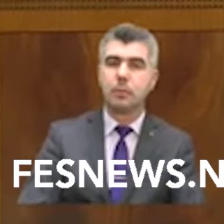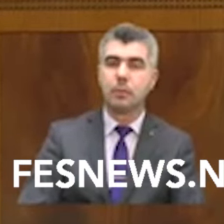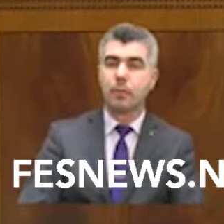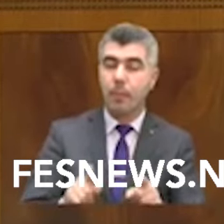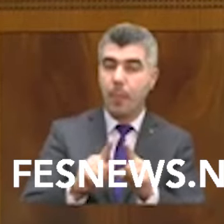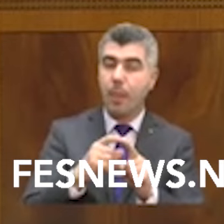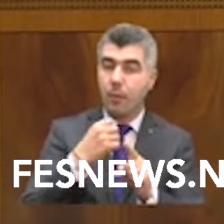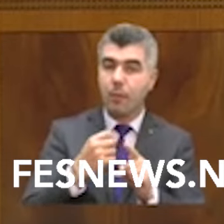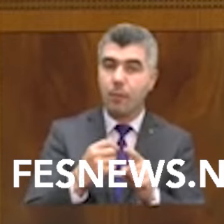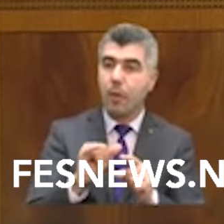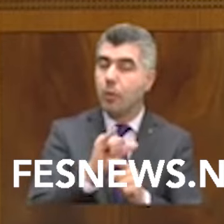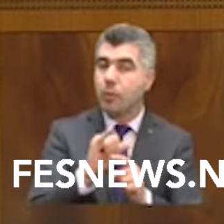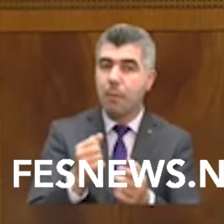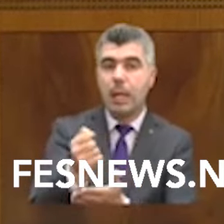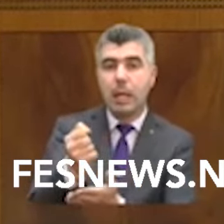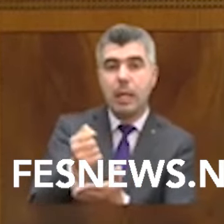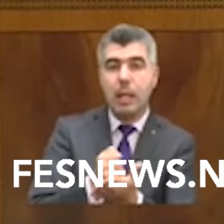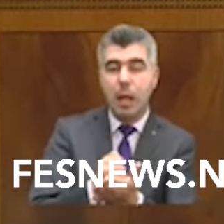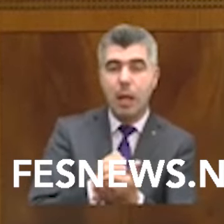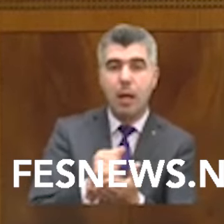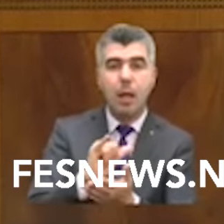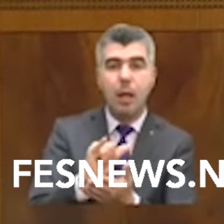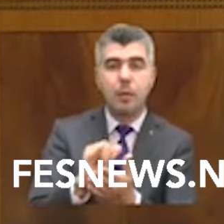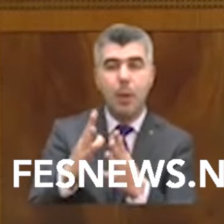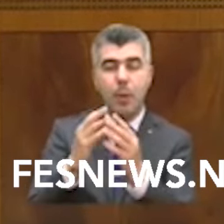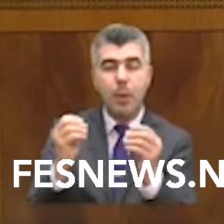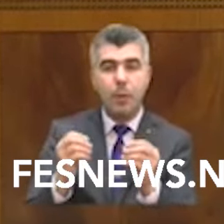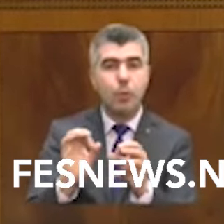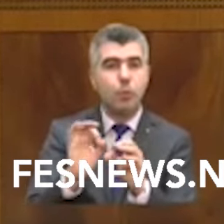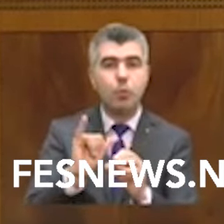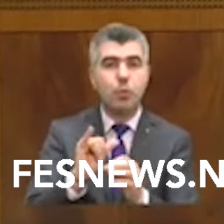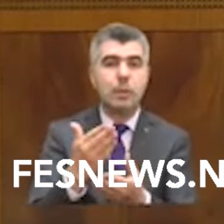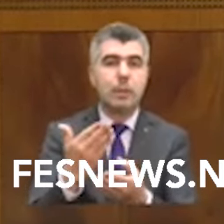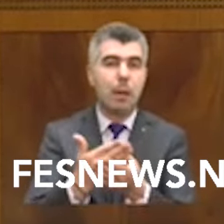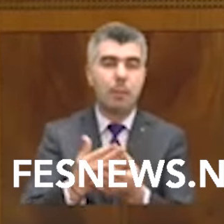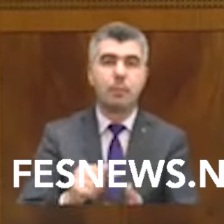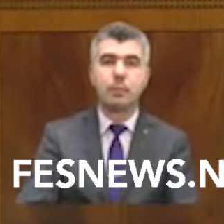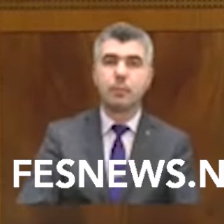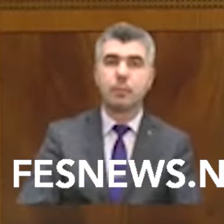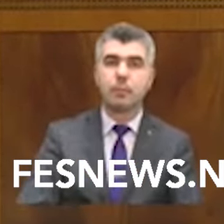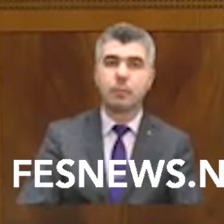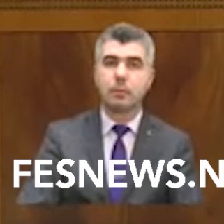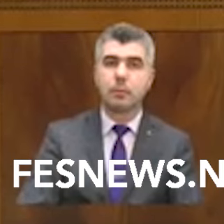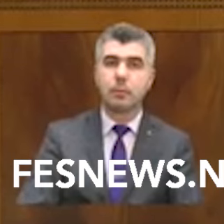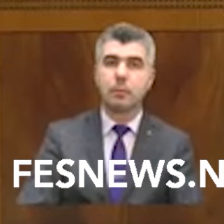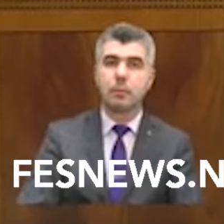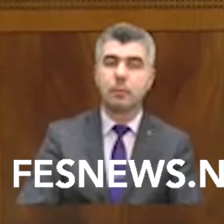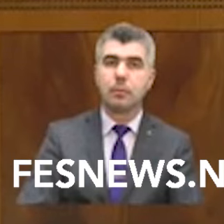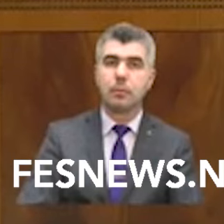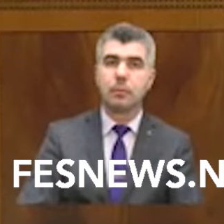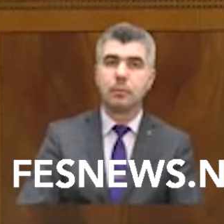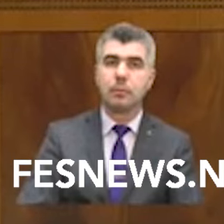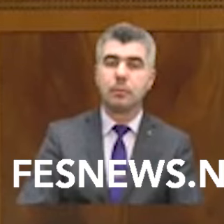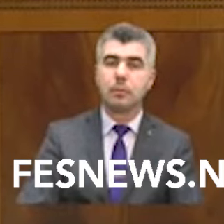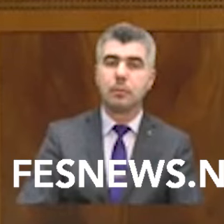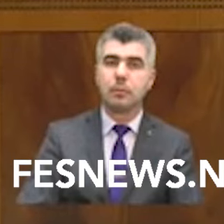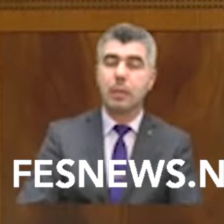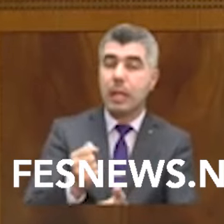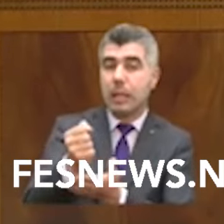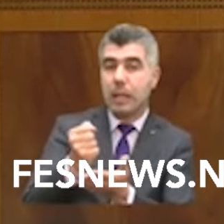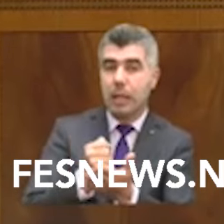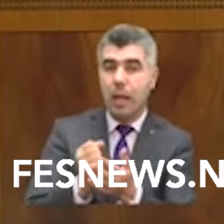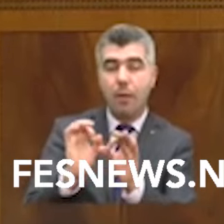ولا ما كاينش الدلاح في السوق سولوا شكون لك الا ما كاينش